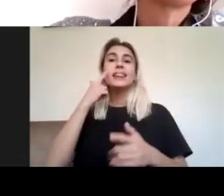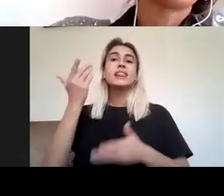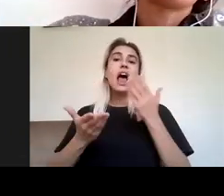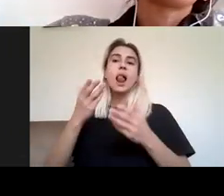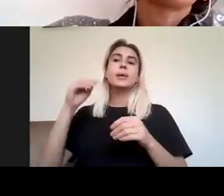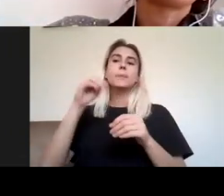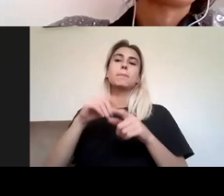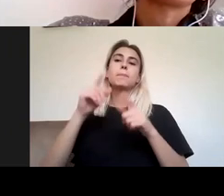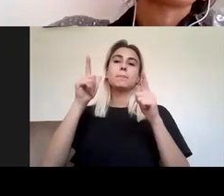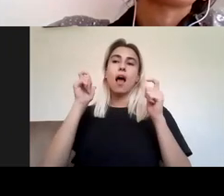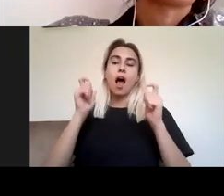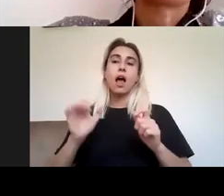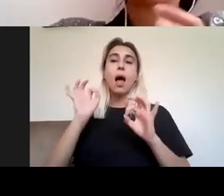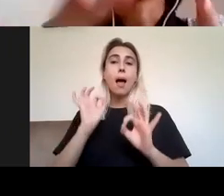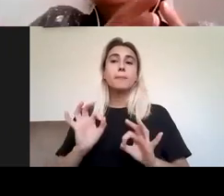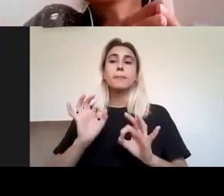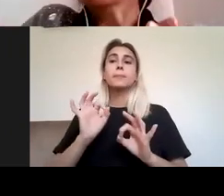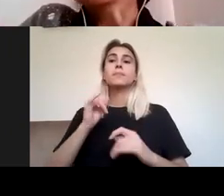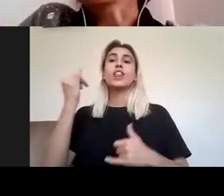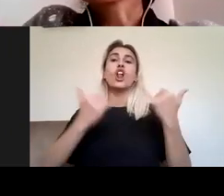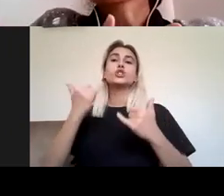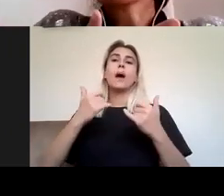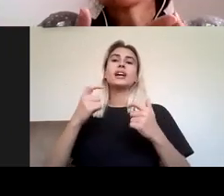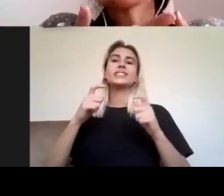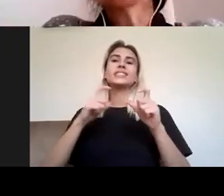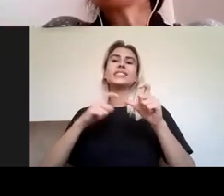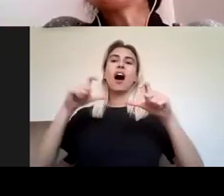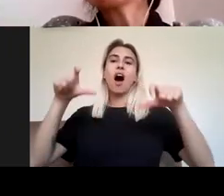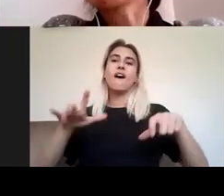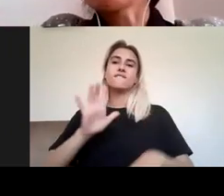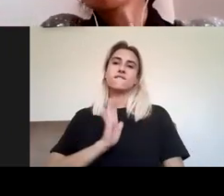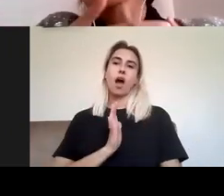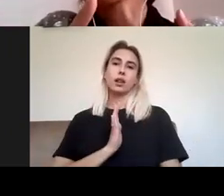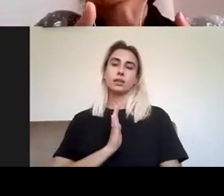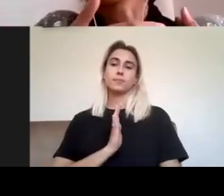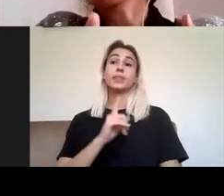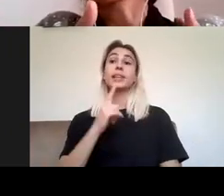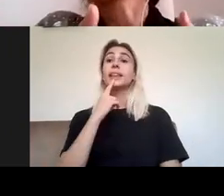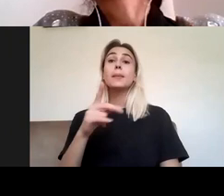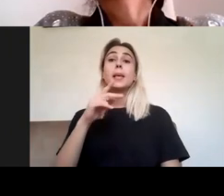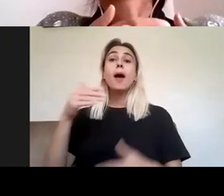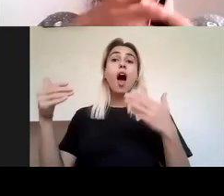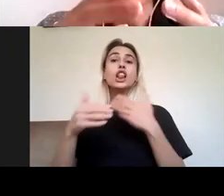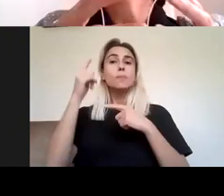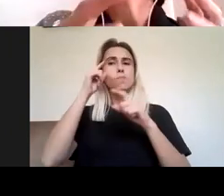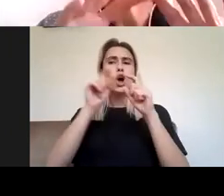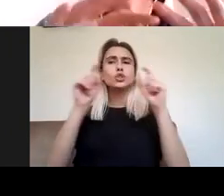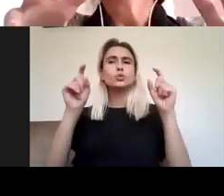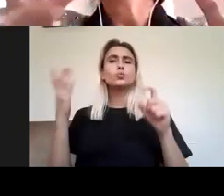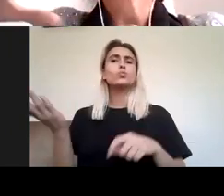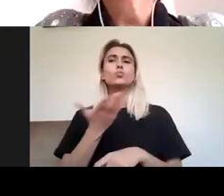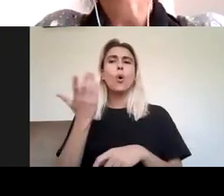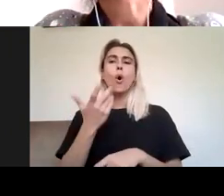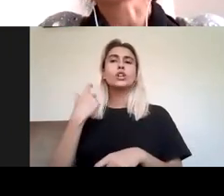bir alan ve bir tartışma sahası vardı. Tabii dediğim gibi alt başlıklarda birçok taşıma, özellikle